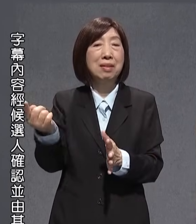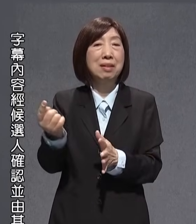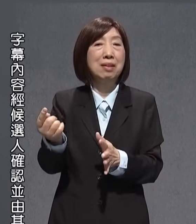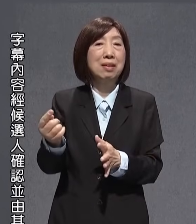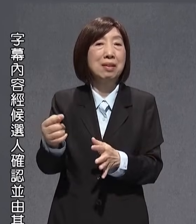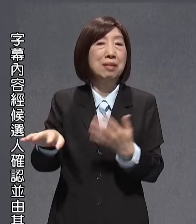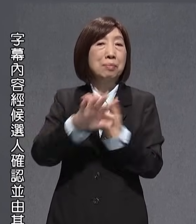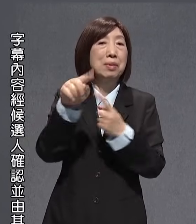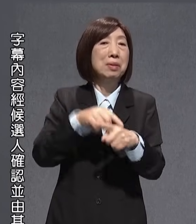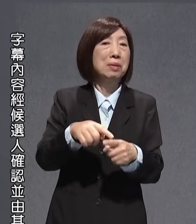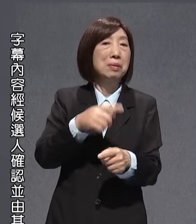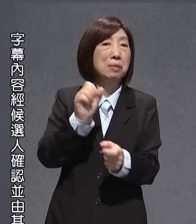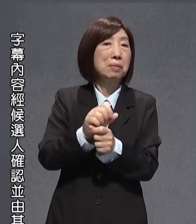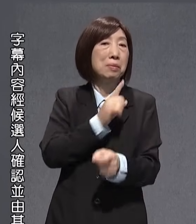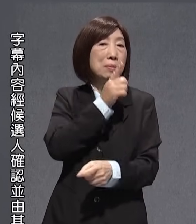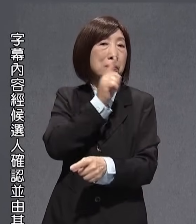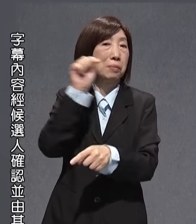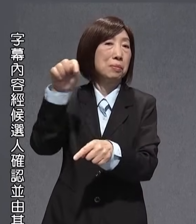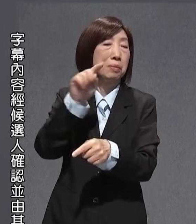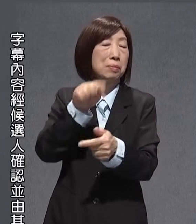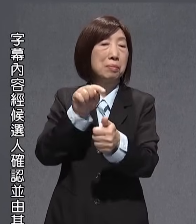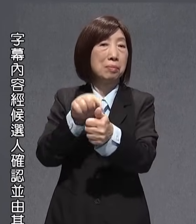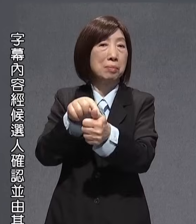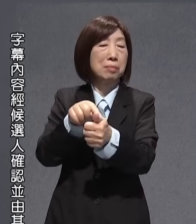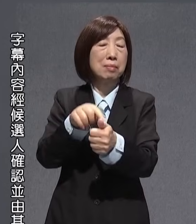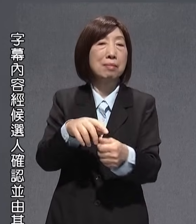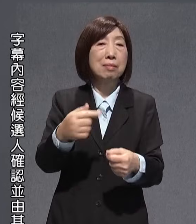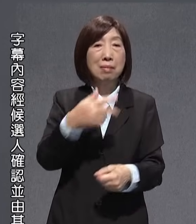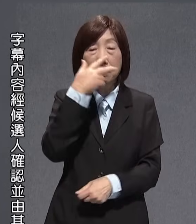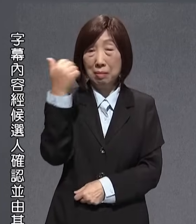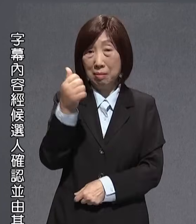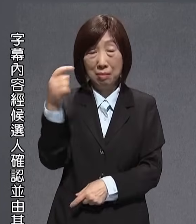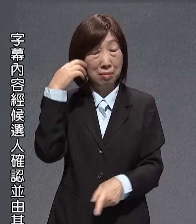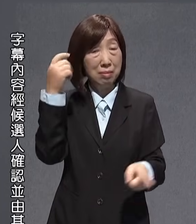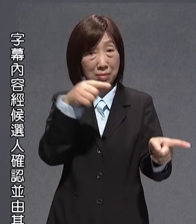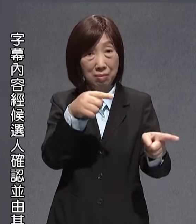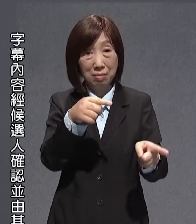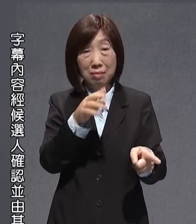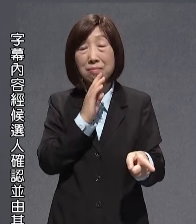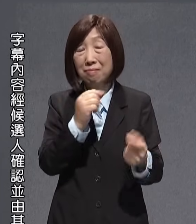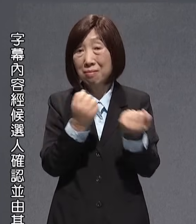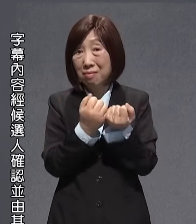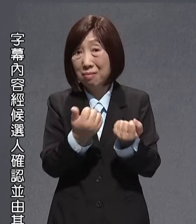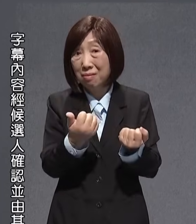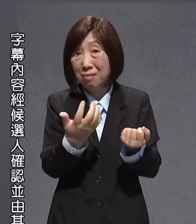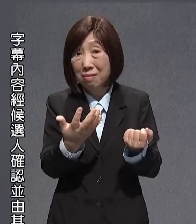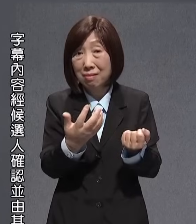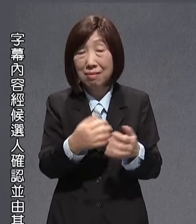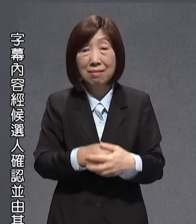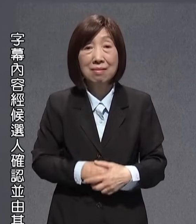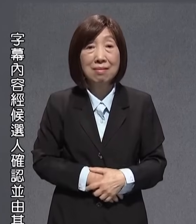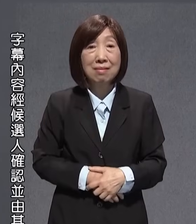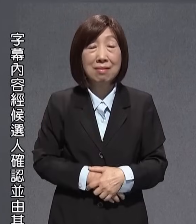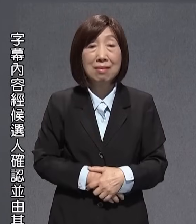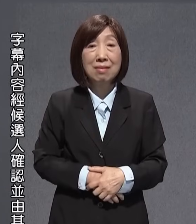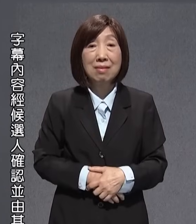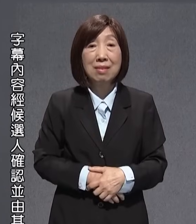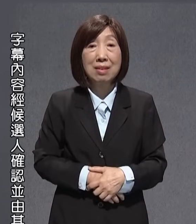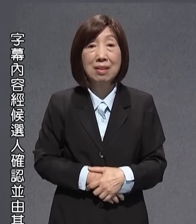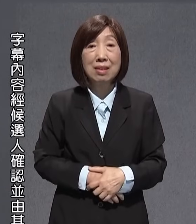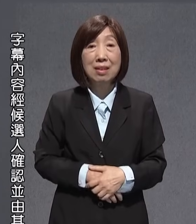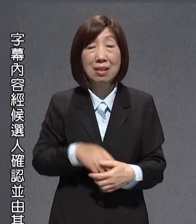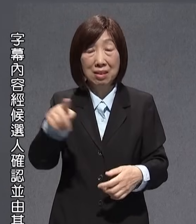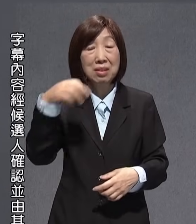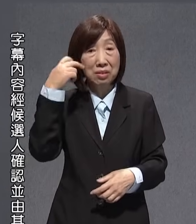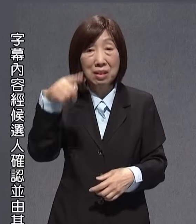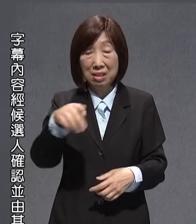是民间讲的啦。如果赖清德先生，你也感觉这是美德，这是人民是要把它当